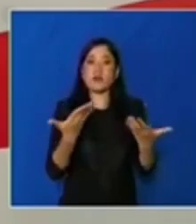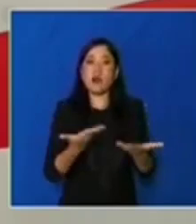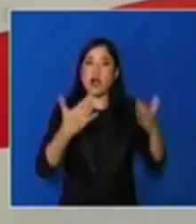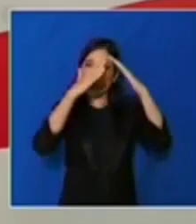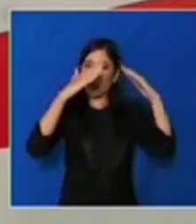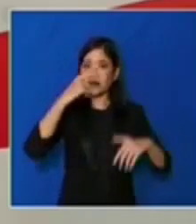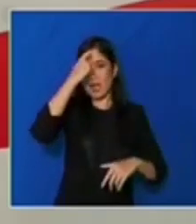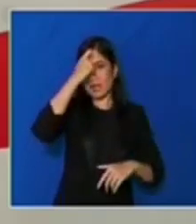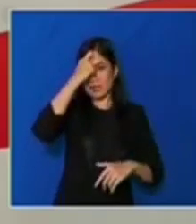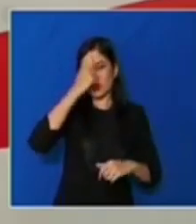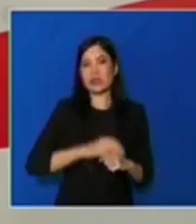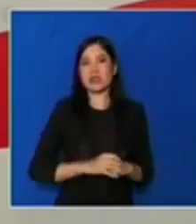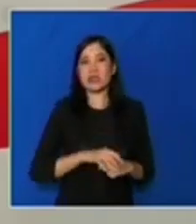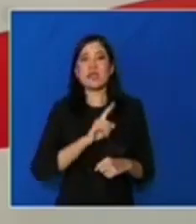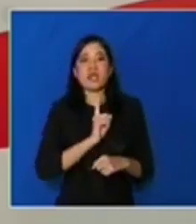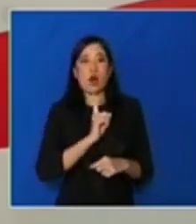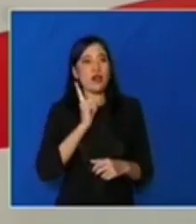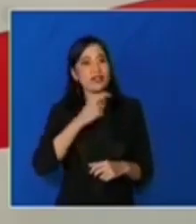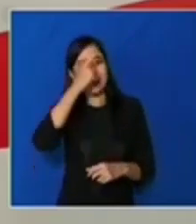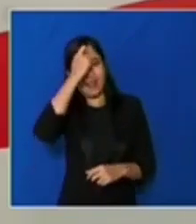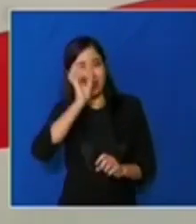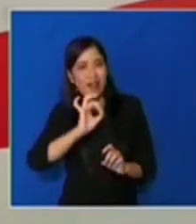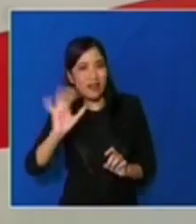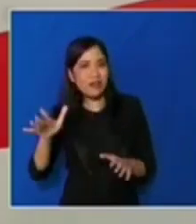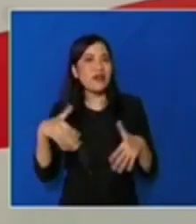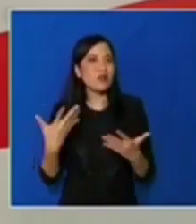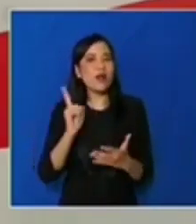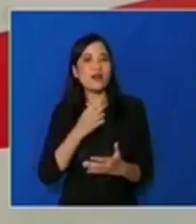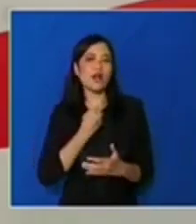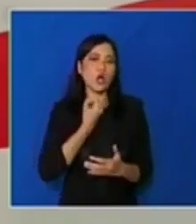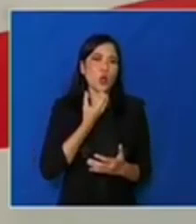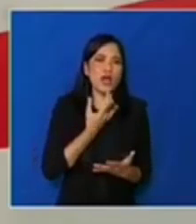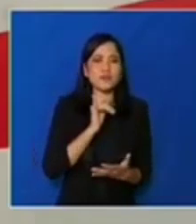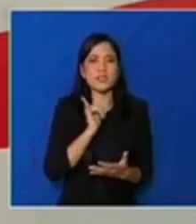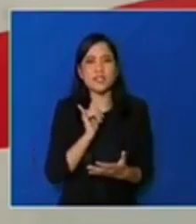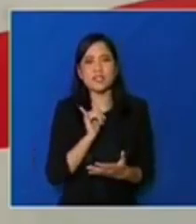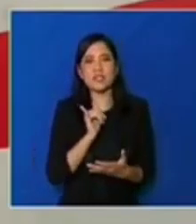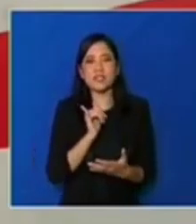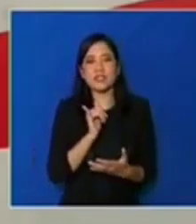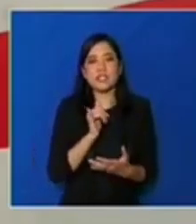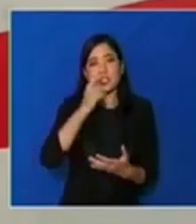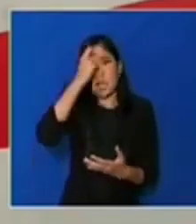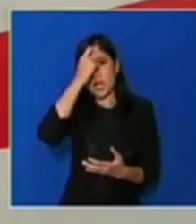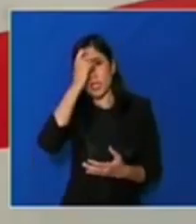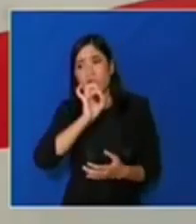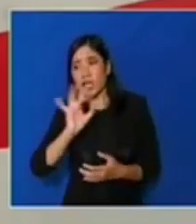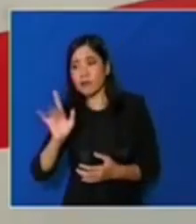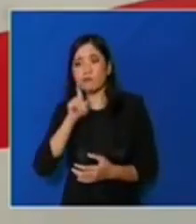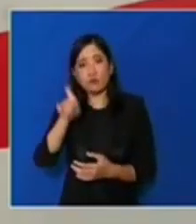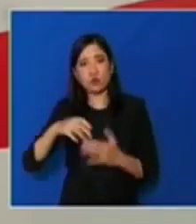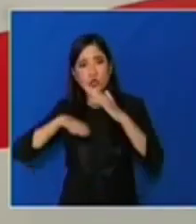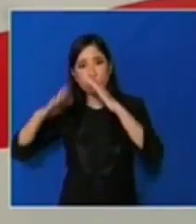manakala memang ada penyakit yang mengikuti atau ada keluhan-keluhan yang mengikuti yang membutuhkan layanan perawatan